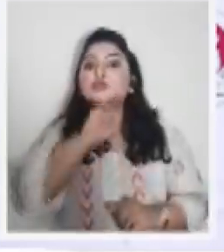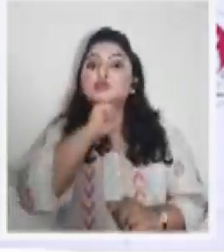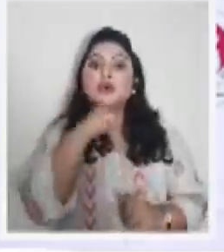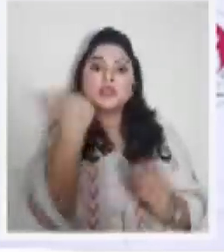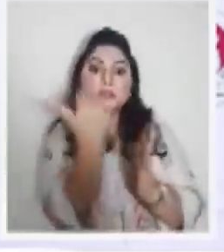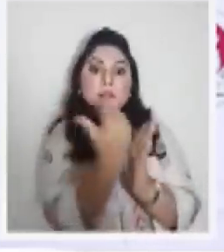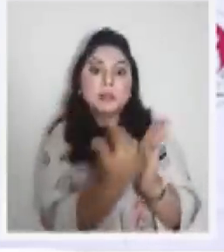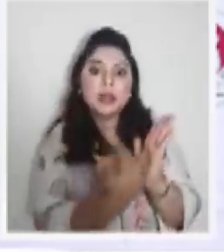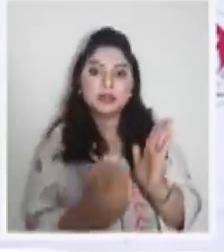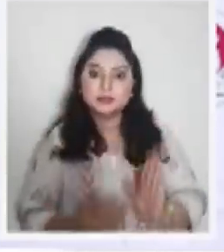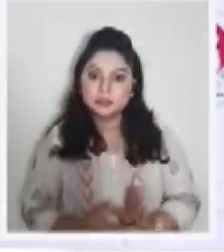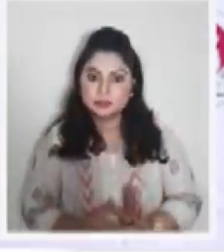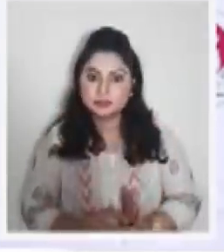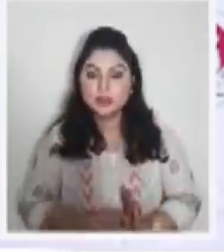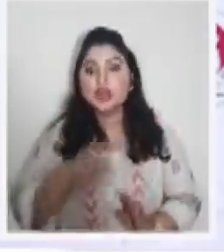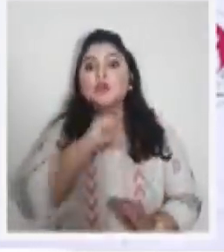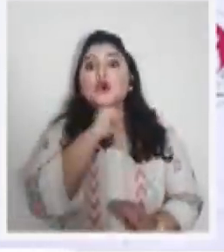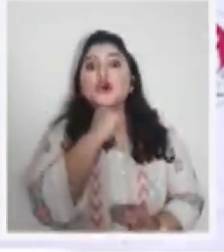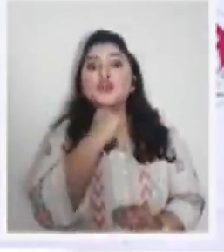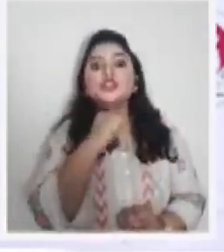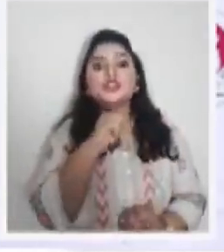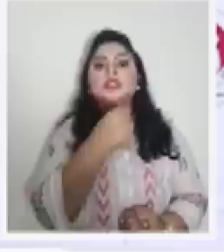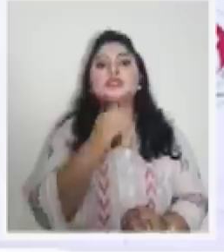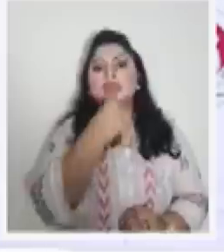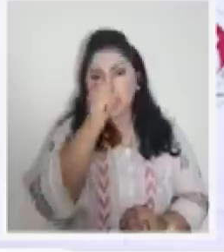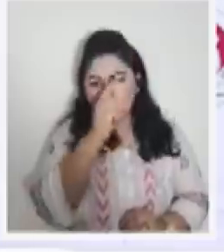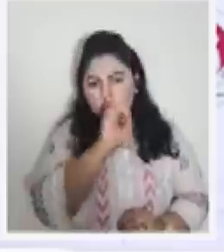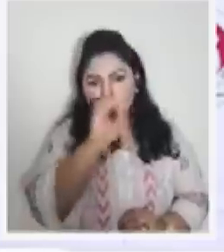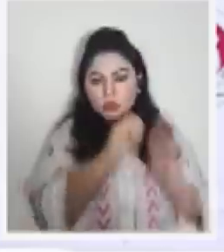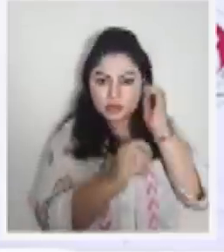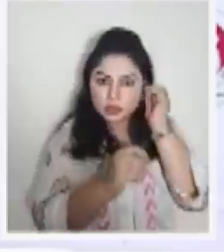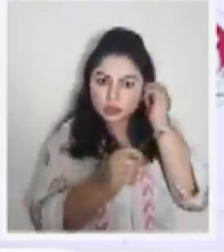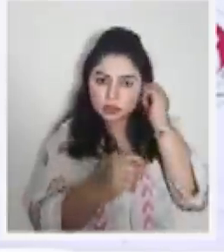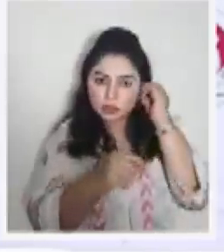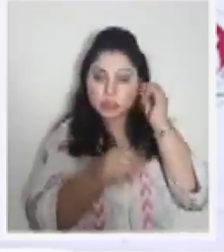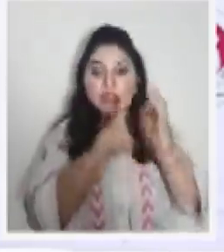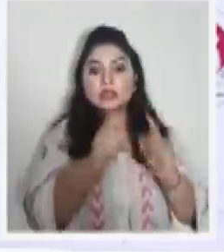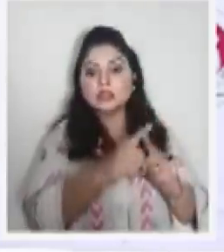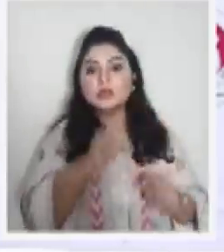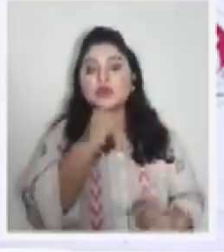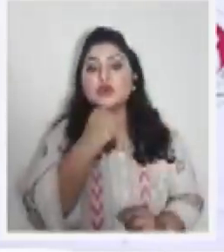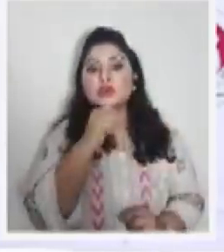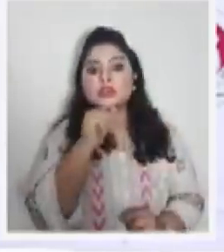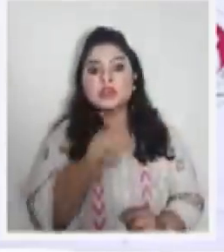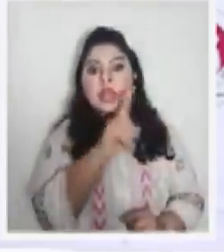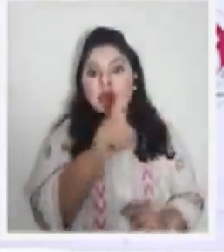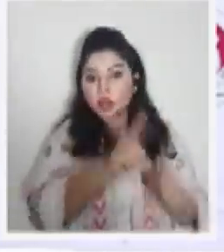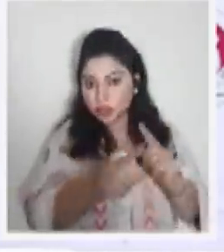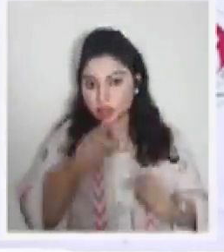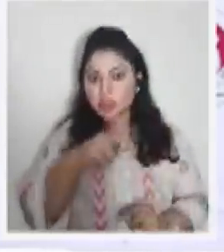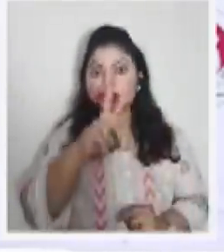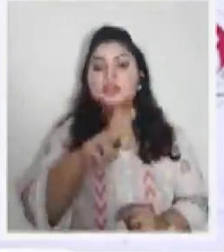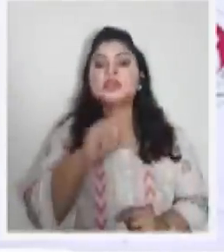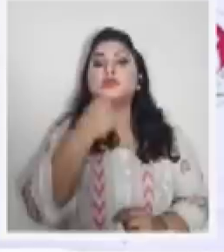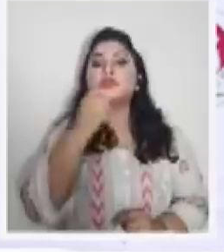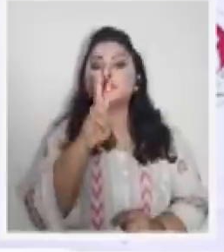এ পর্যন্ত যারা মৃত্যুবরণ করেছেন, বয়স বিভাজনে 0 থেকে 10 বছরের হার